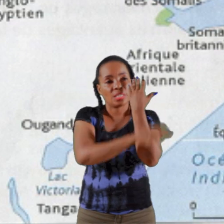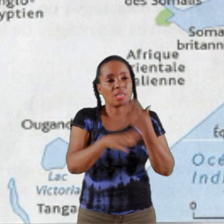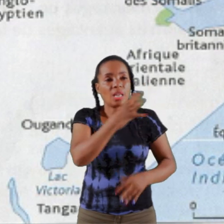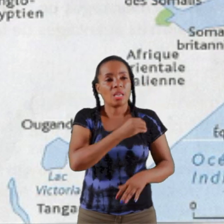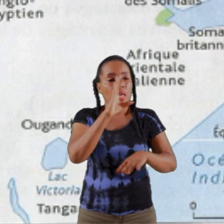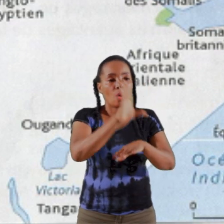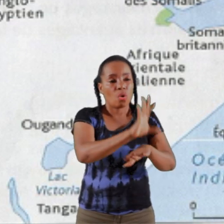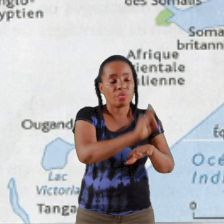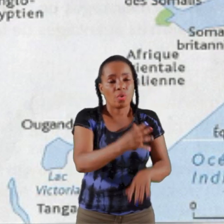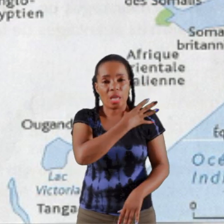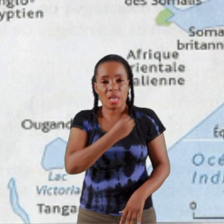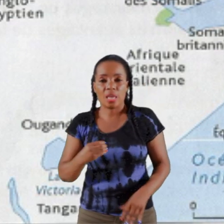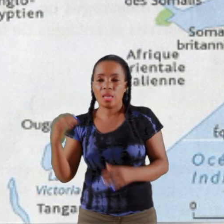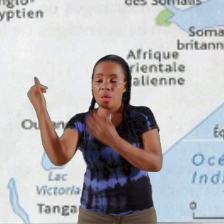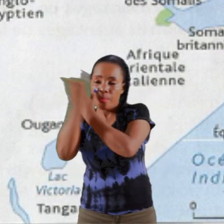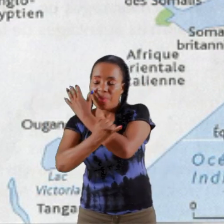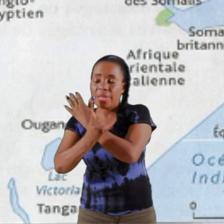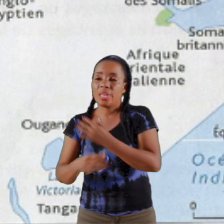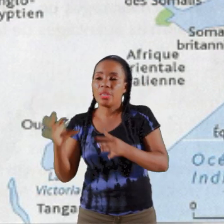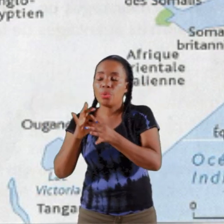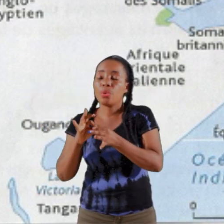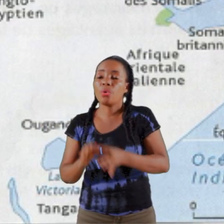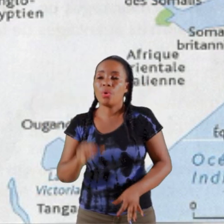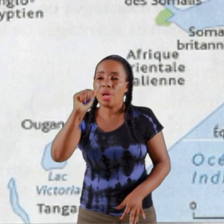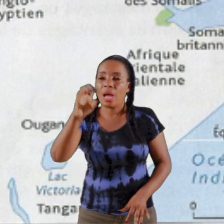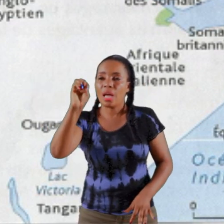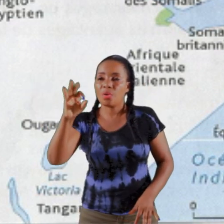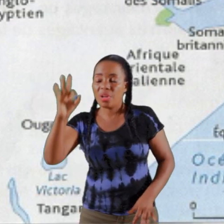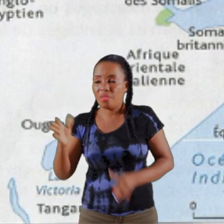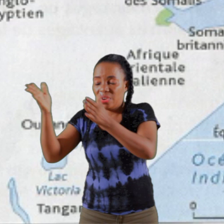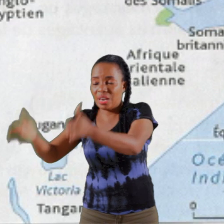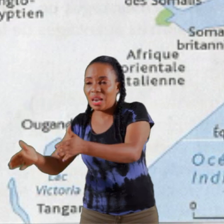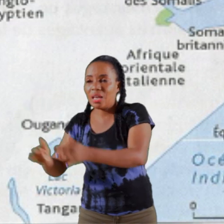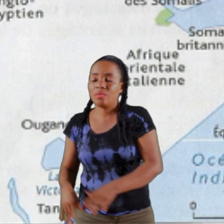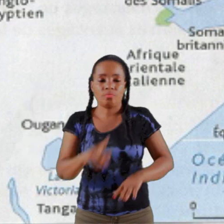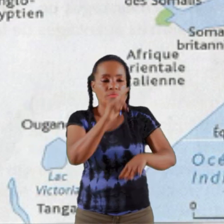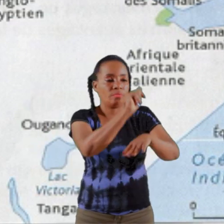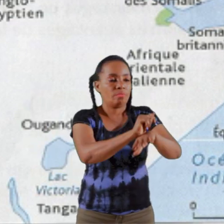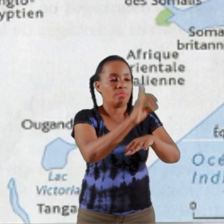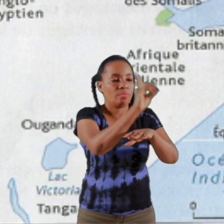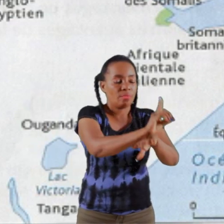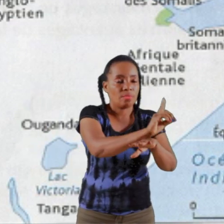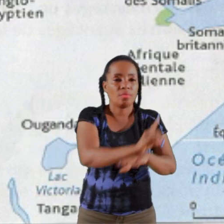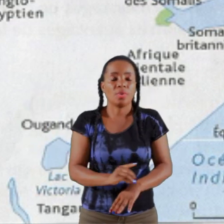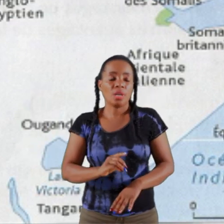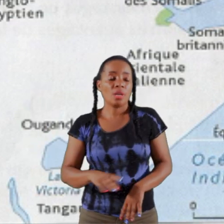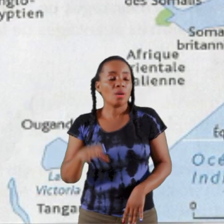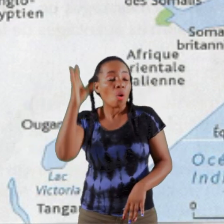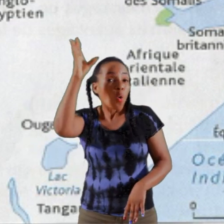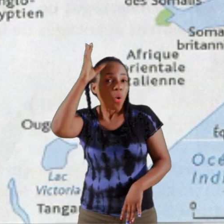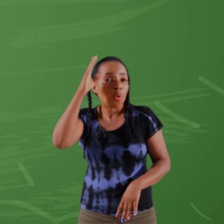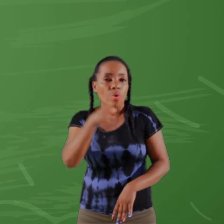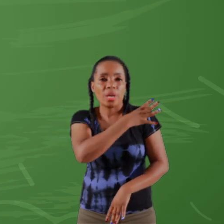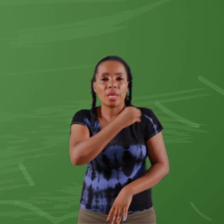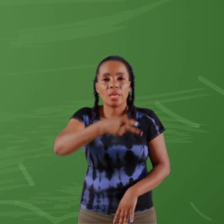pays aussi de l'Afrique équatoriale française, là, le Tchad, le Congo et le Gabon.